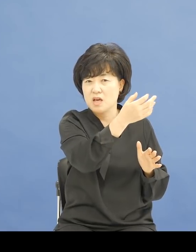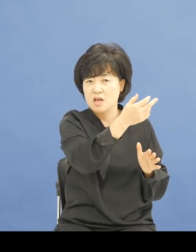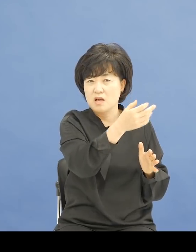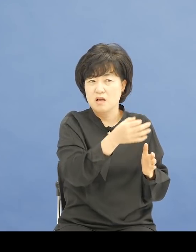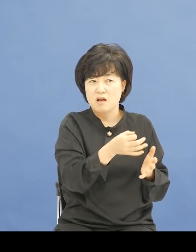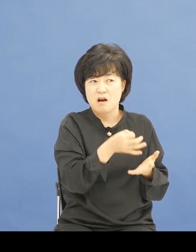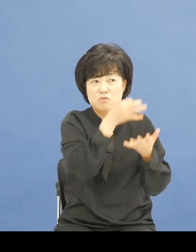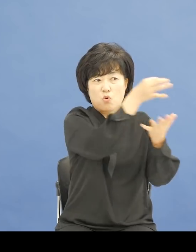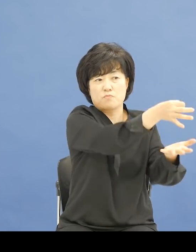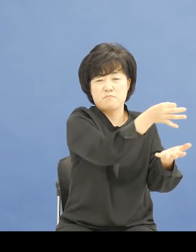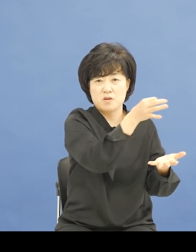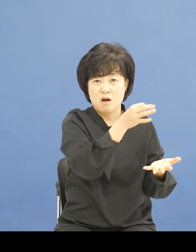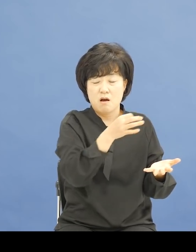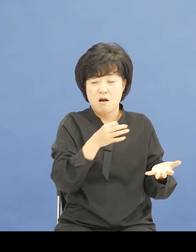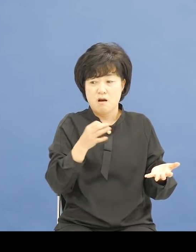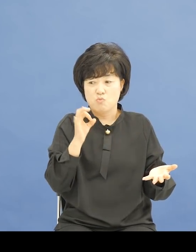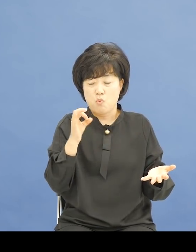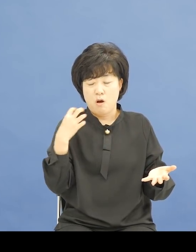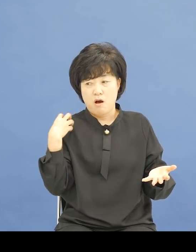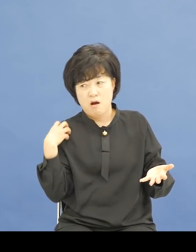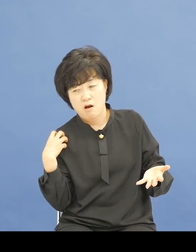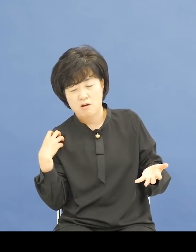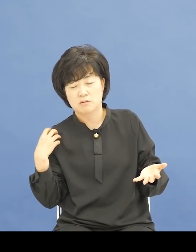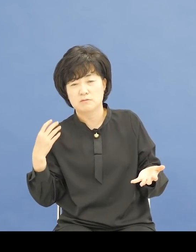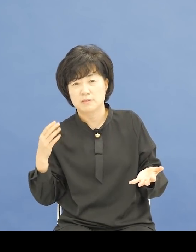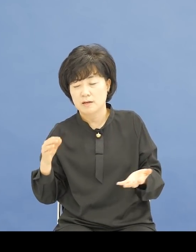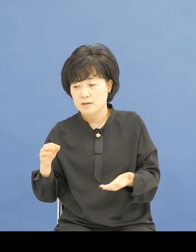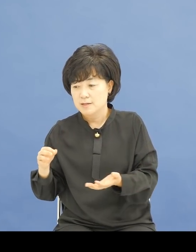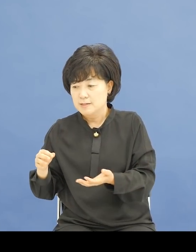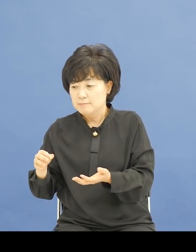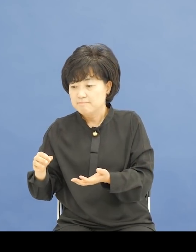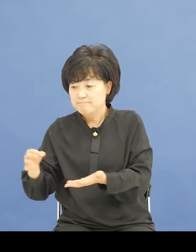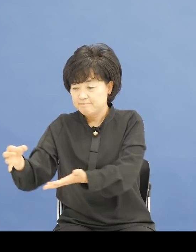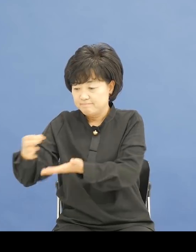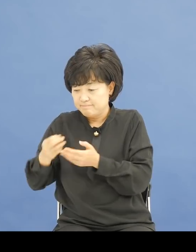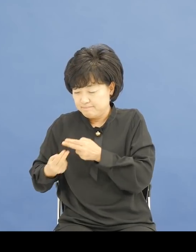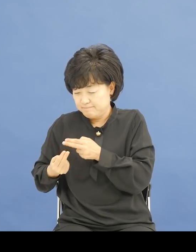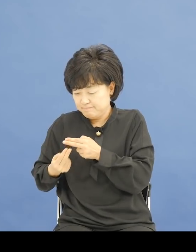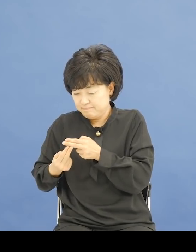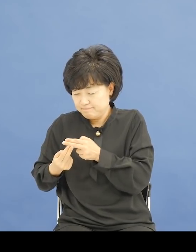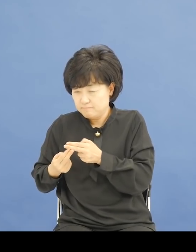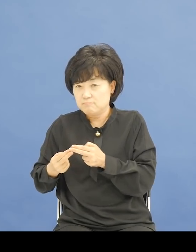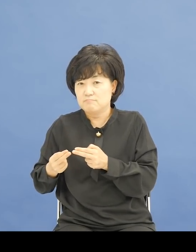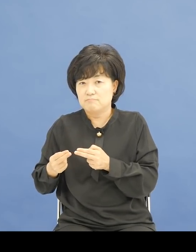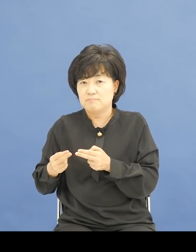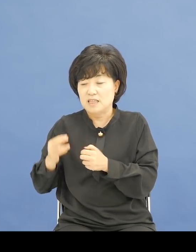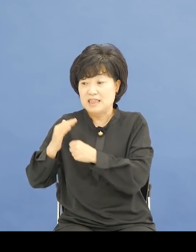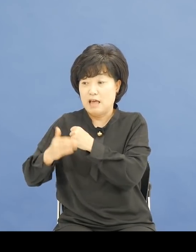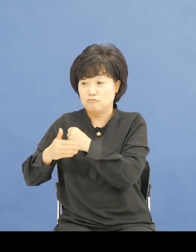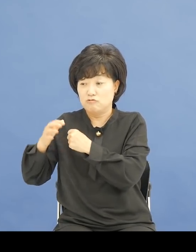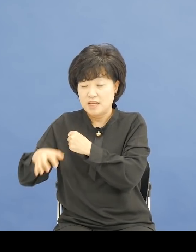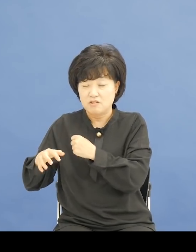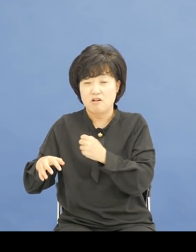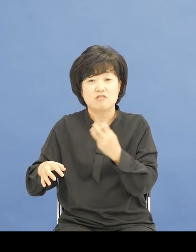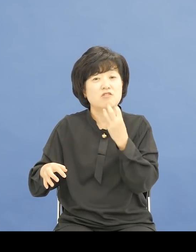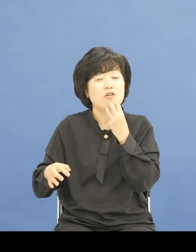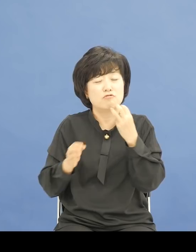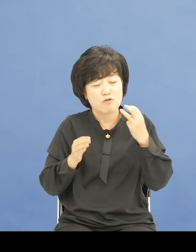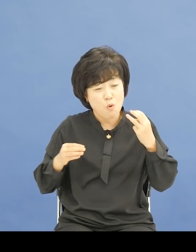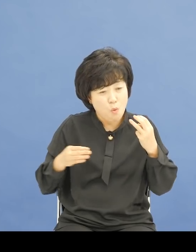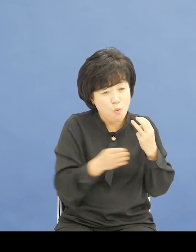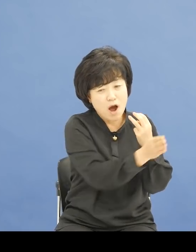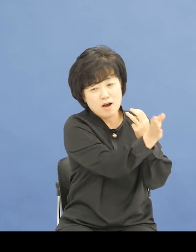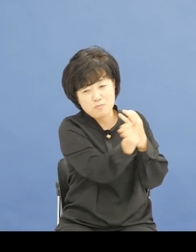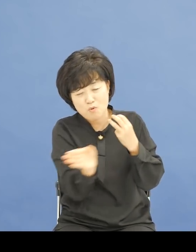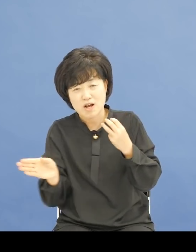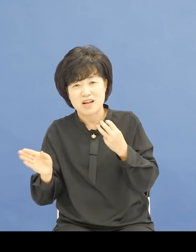저한테는 엄청나게 큰 돈이었거든요. 그래서 그 교육을 등록하고 나니까 서울을 또 가야 되는데 제가 대구에서 서울 왕복할 차비가 없는 겁니다.